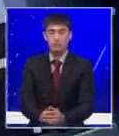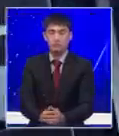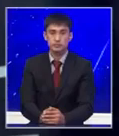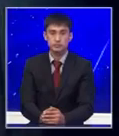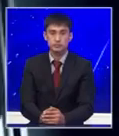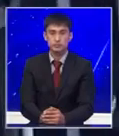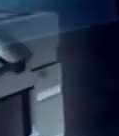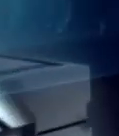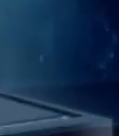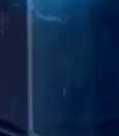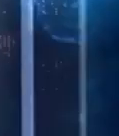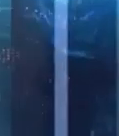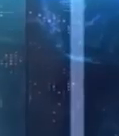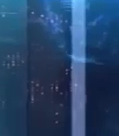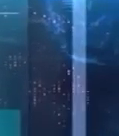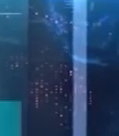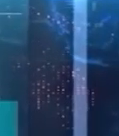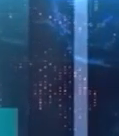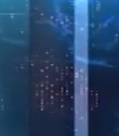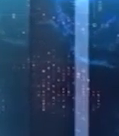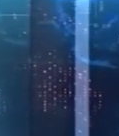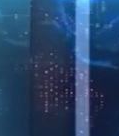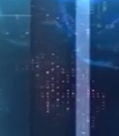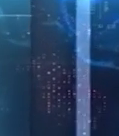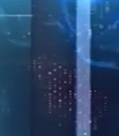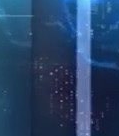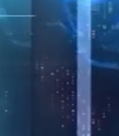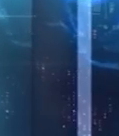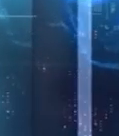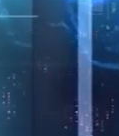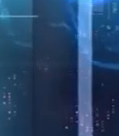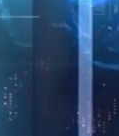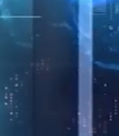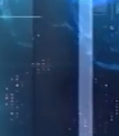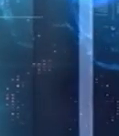Аружан Тнеибаева, Алмат Хамид. С помощью пресс-службы Вооруженных сил Республики Казахстан.